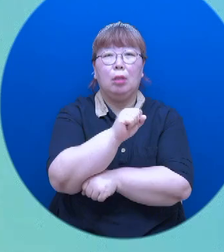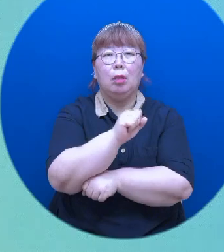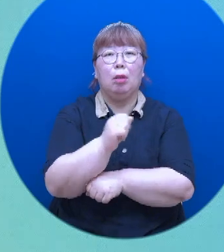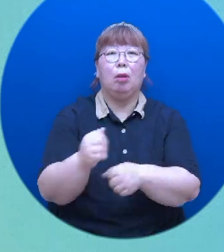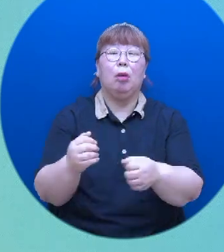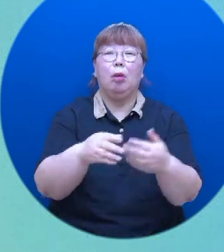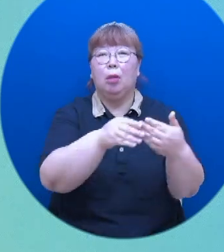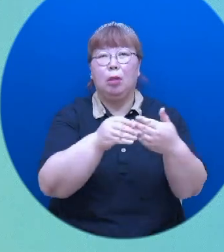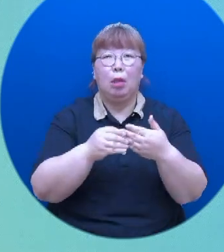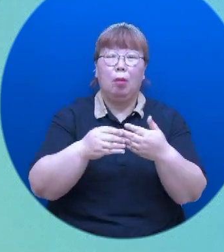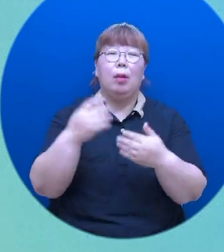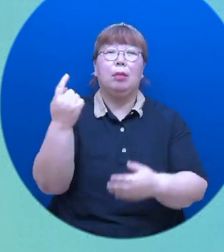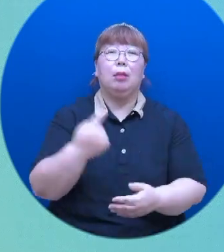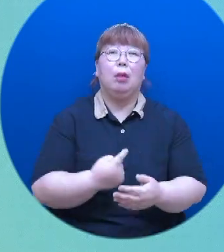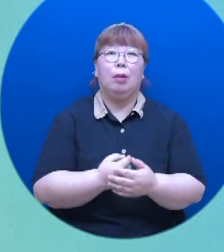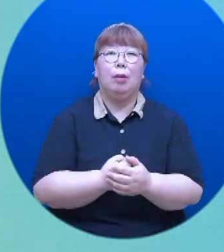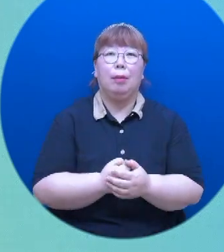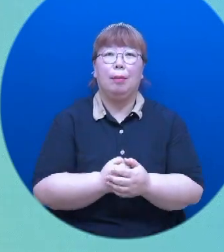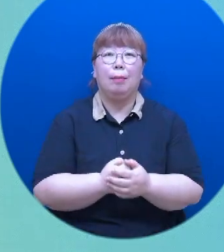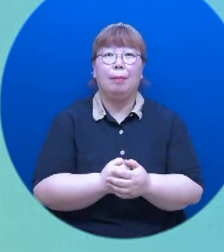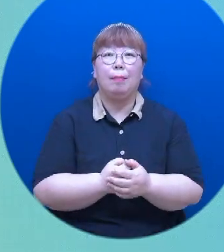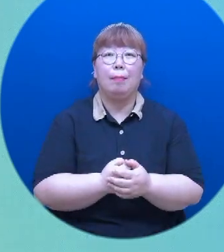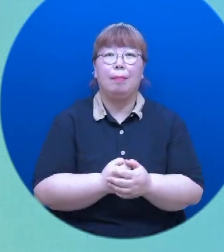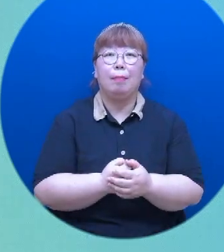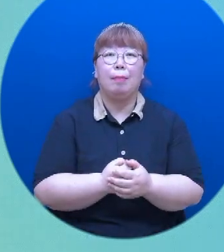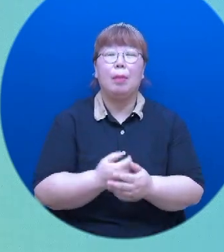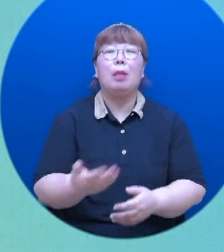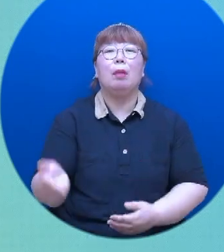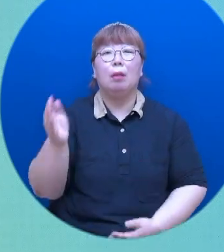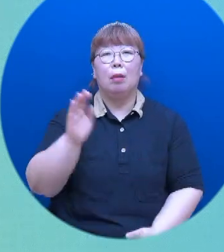주었어요. 그런데